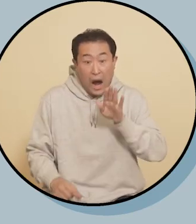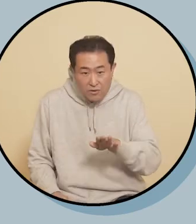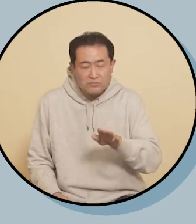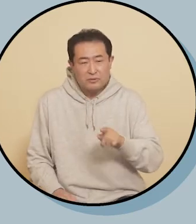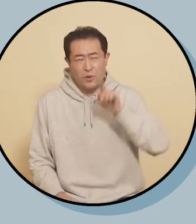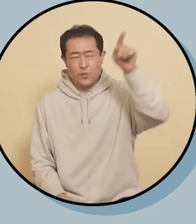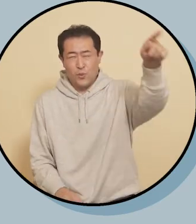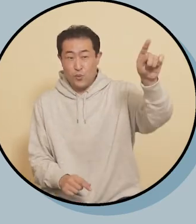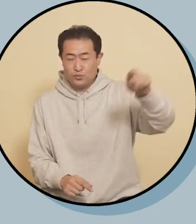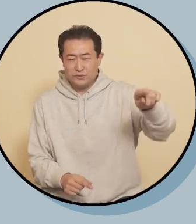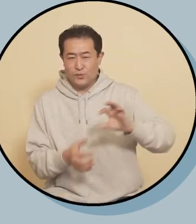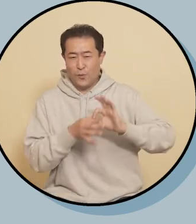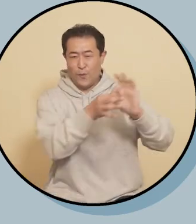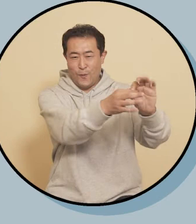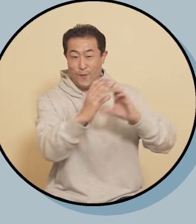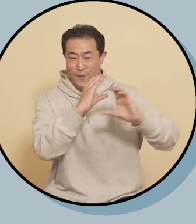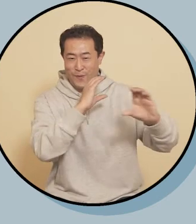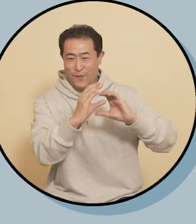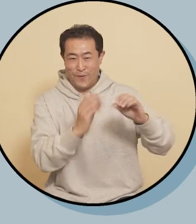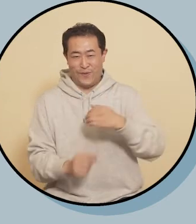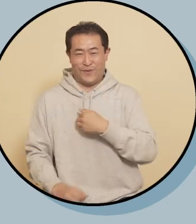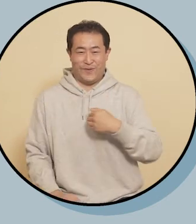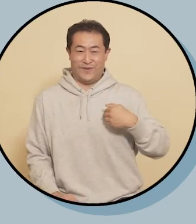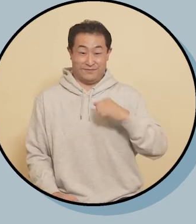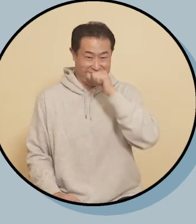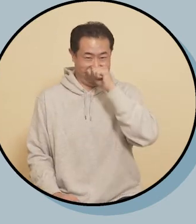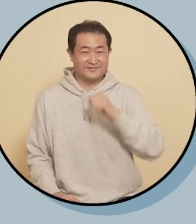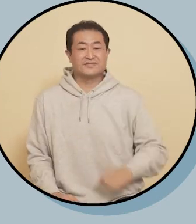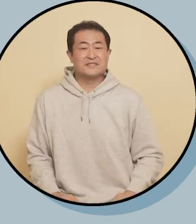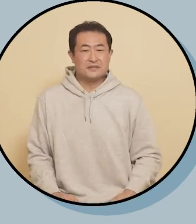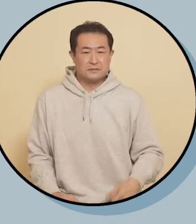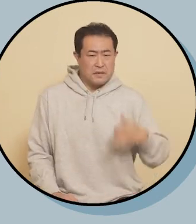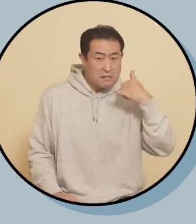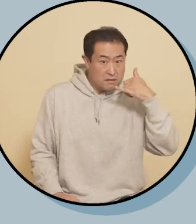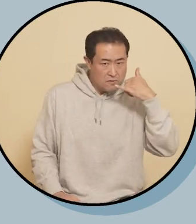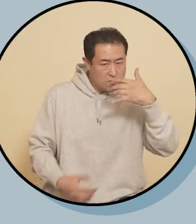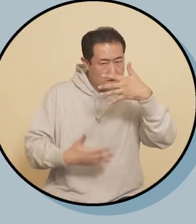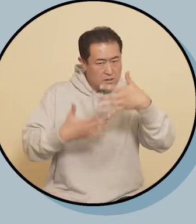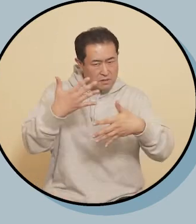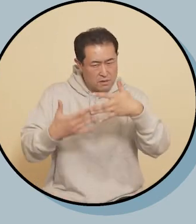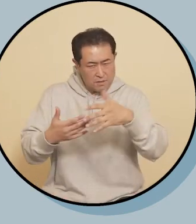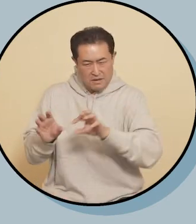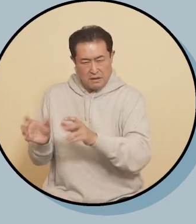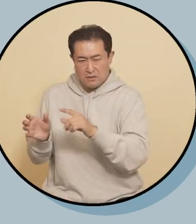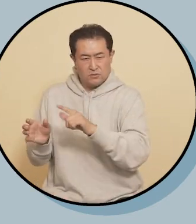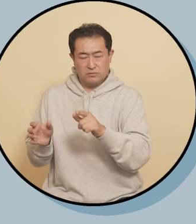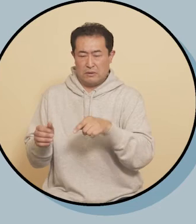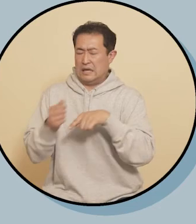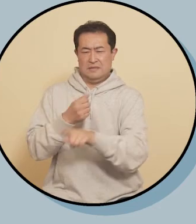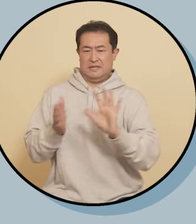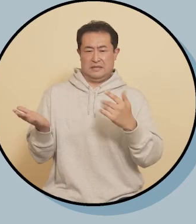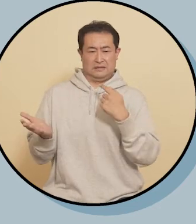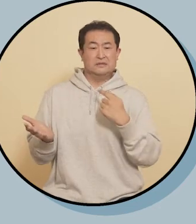逆に言うとそういうものがあることによってあのまあまあ遠隔地の人とも初めて連絡を取り合える